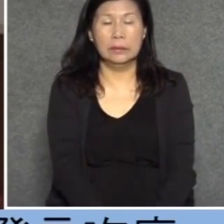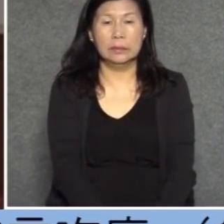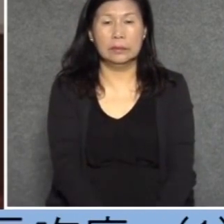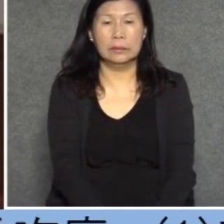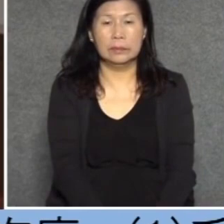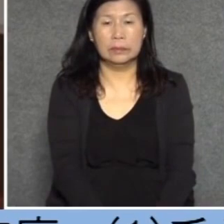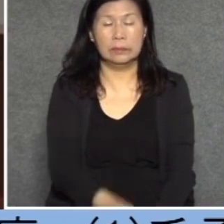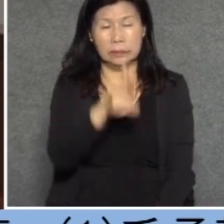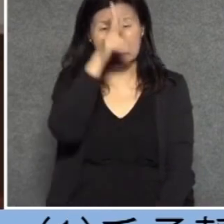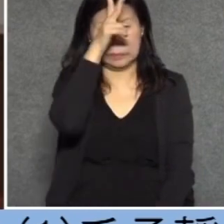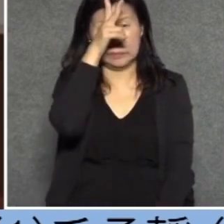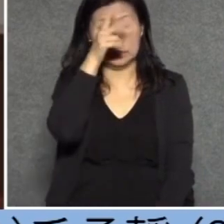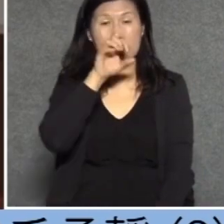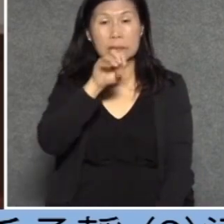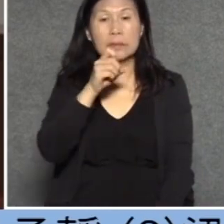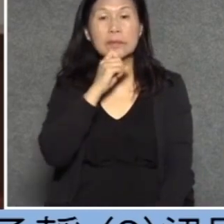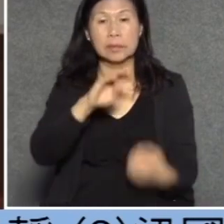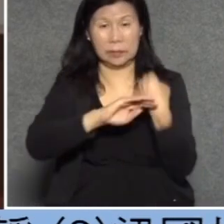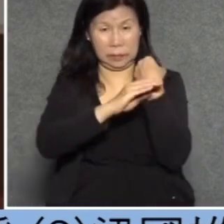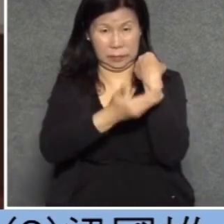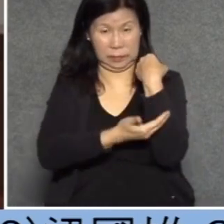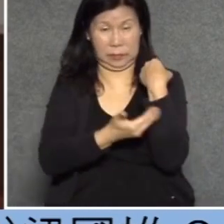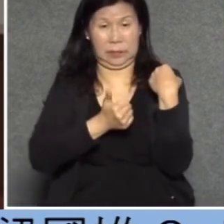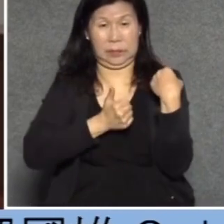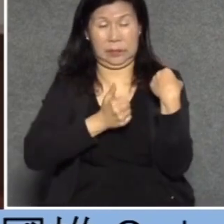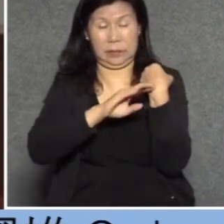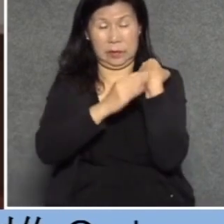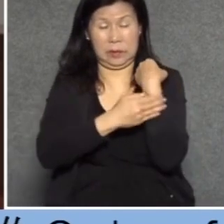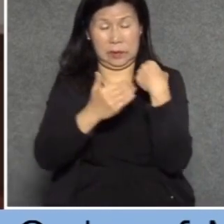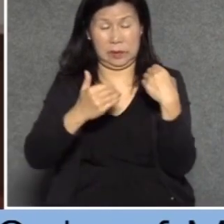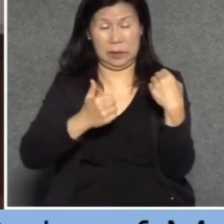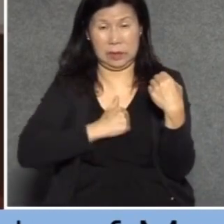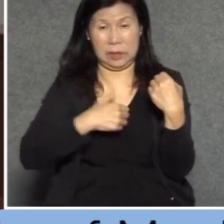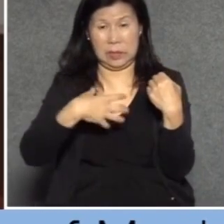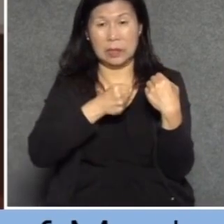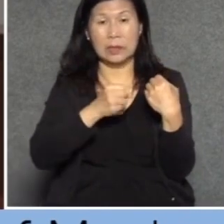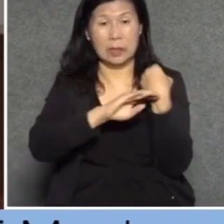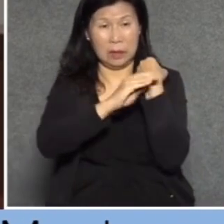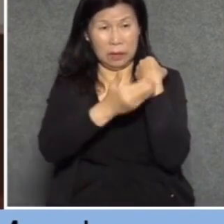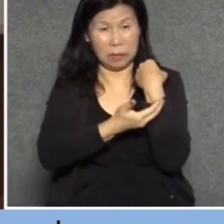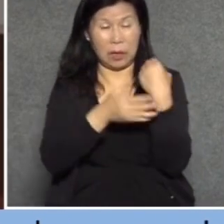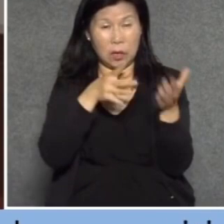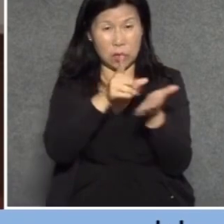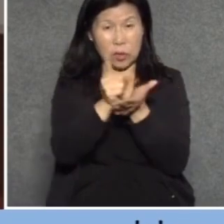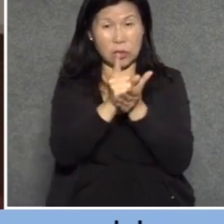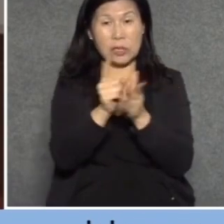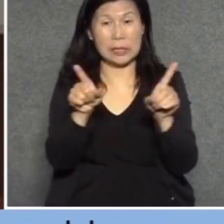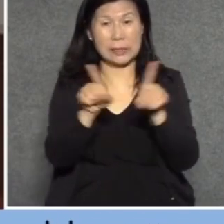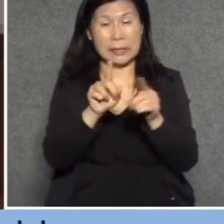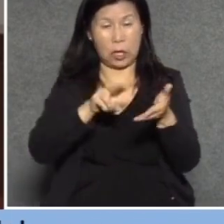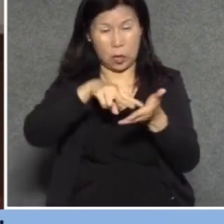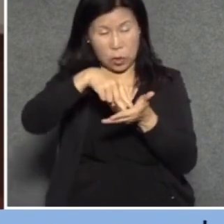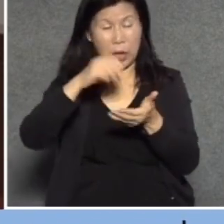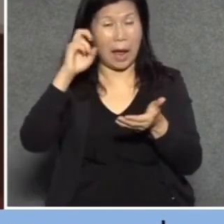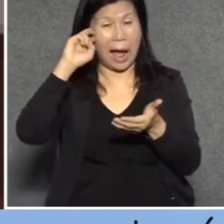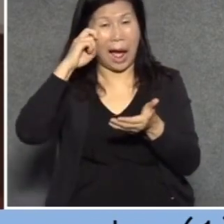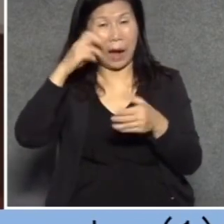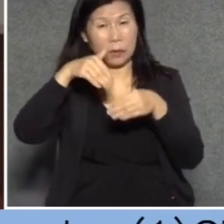是？政府就說律政司就會跟這個法律政策專員就獨立考慮申請，然後